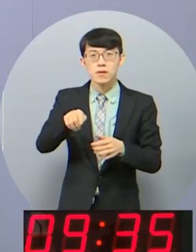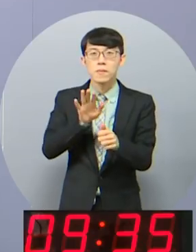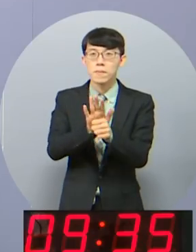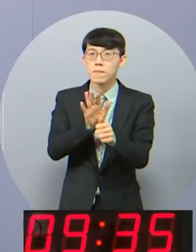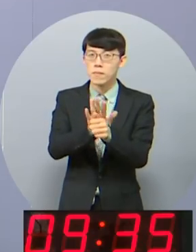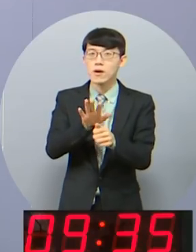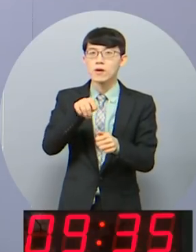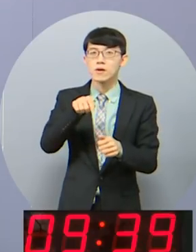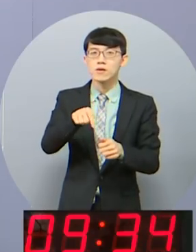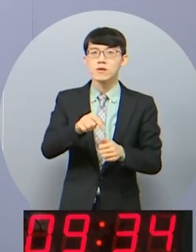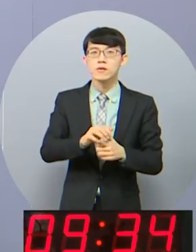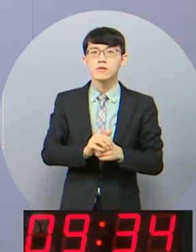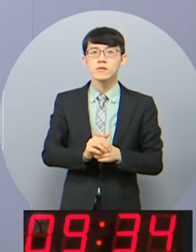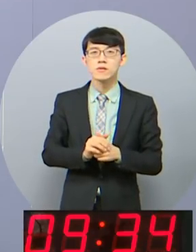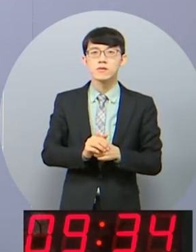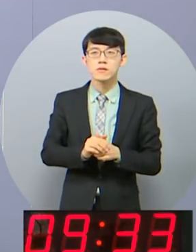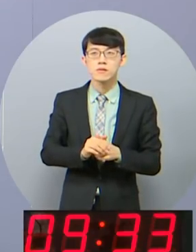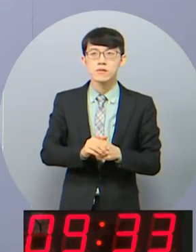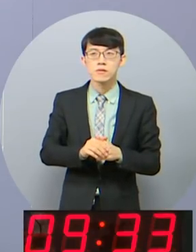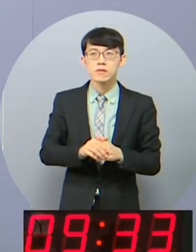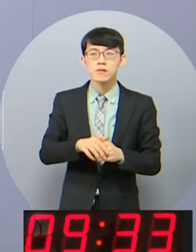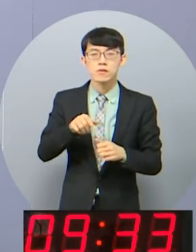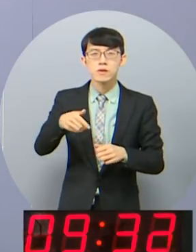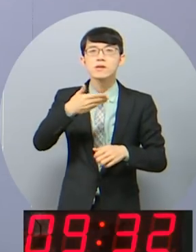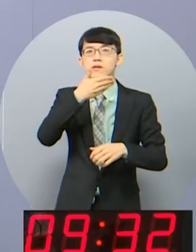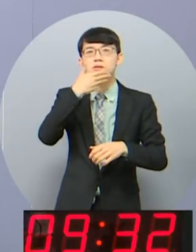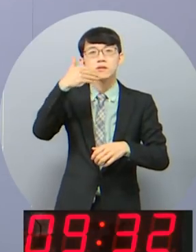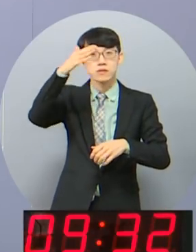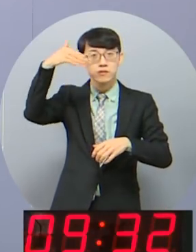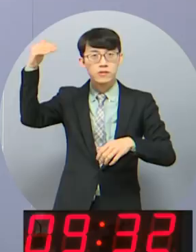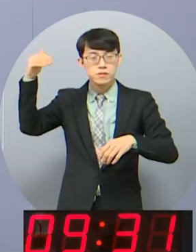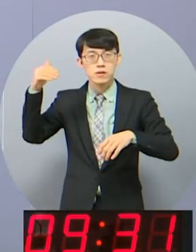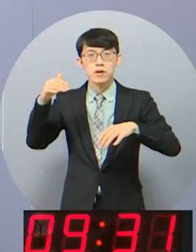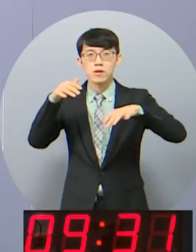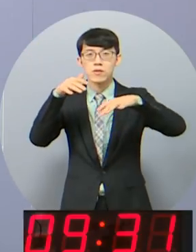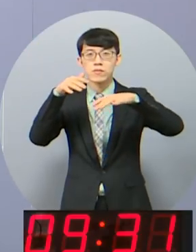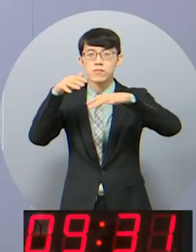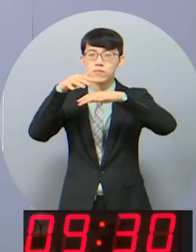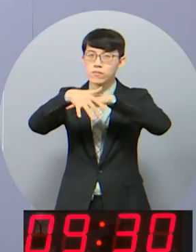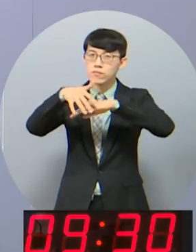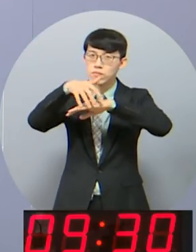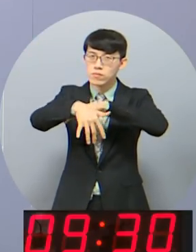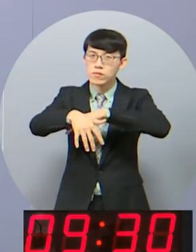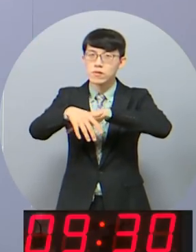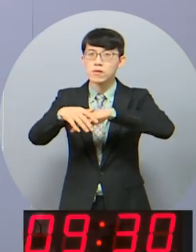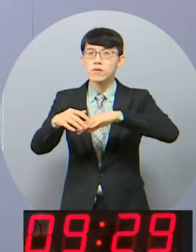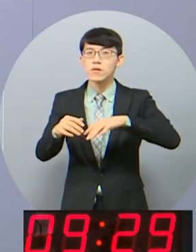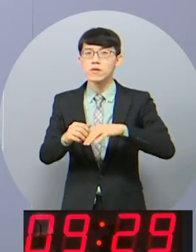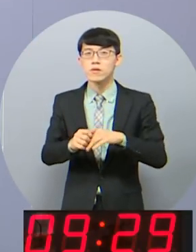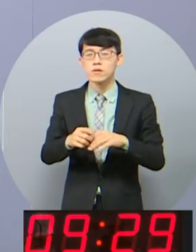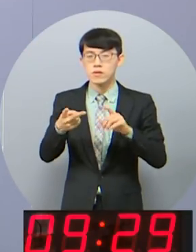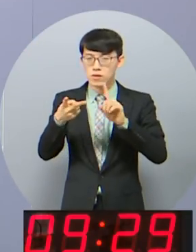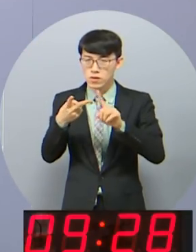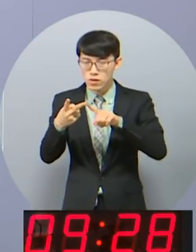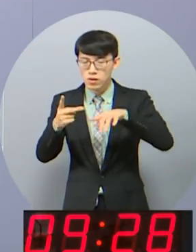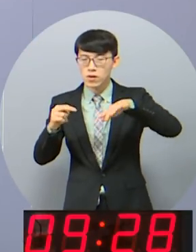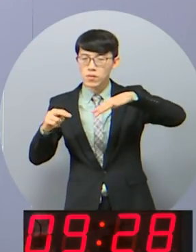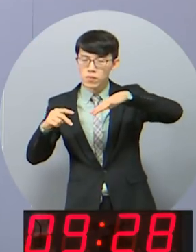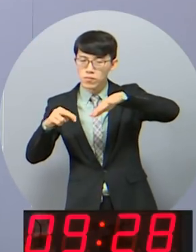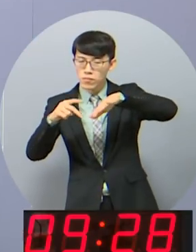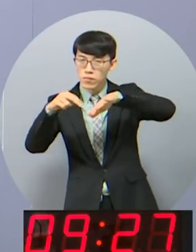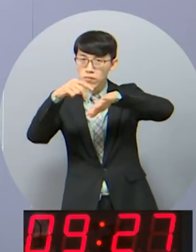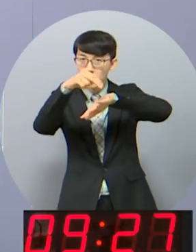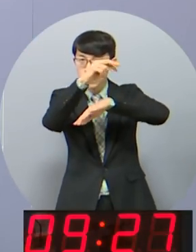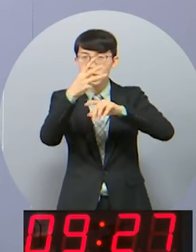个创联哦，青山瀑布，啊个江摩的步道，啊个老